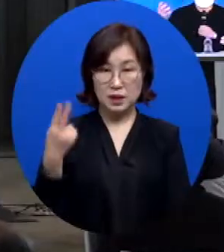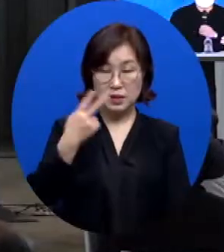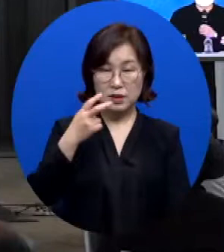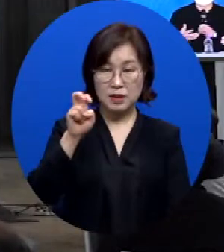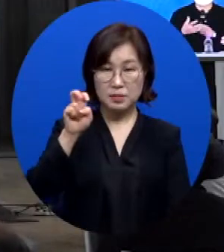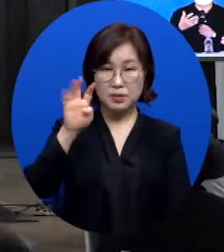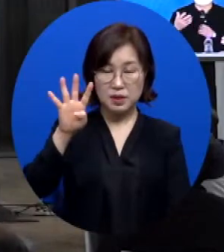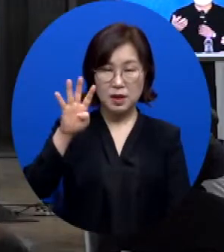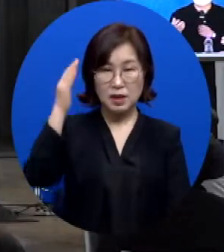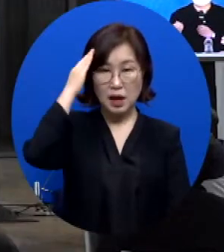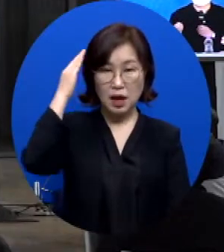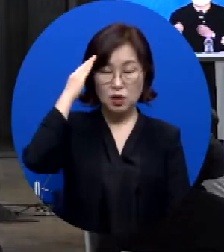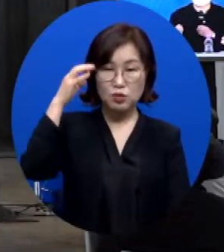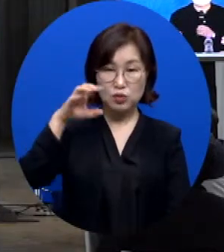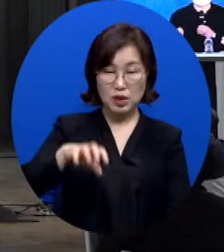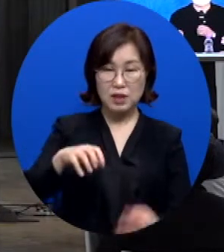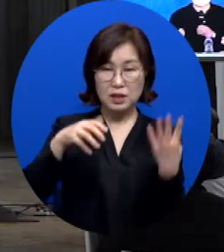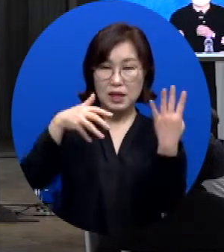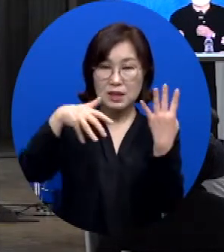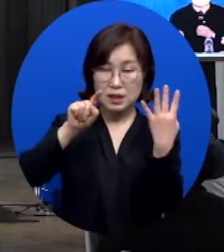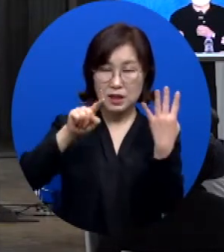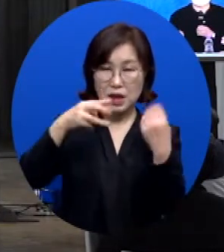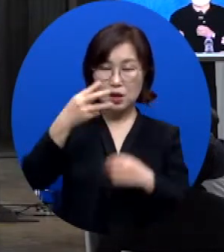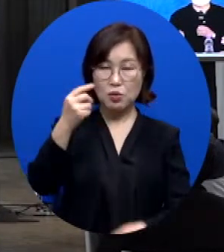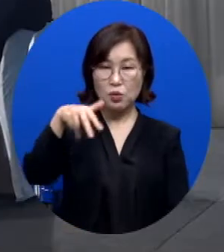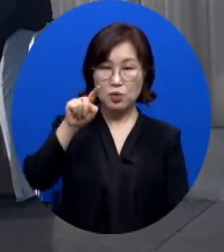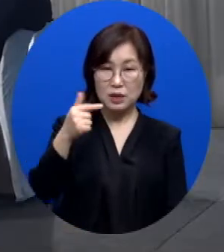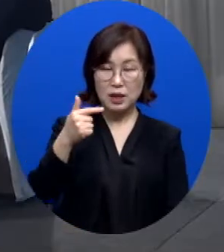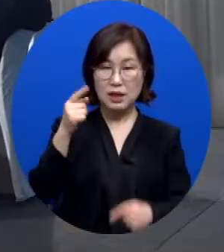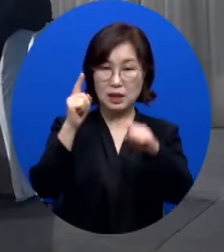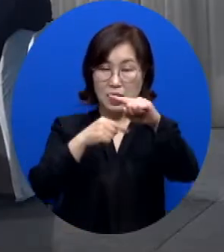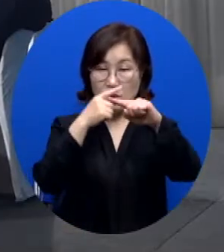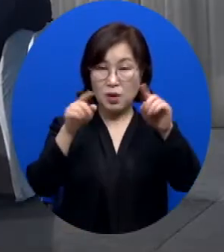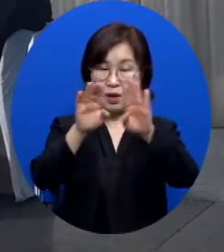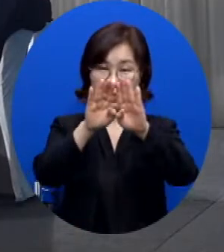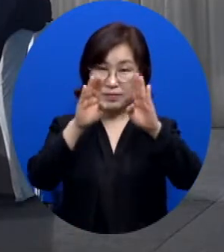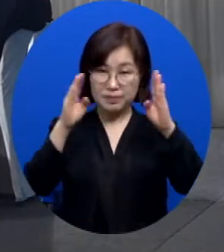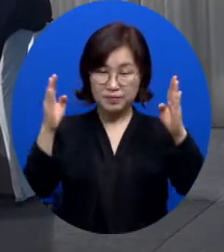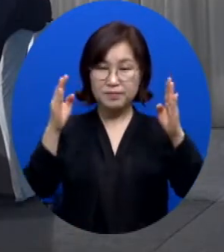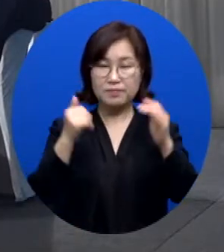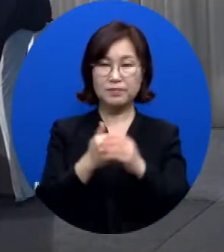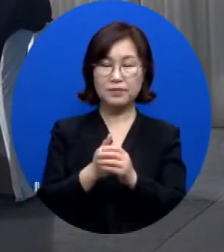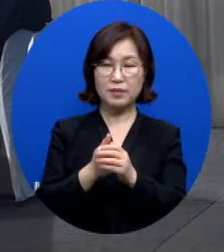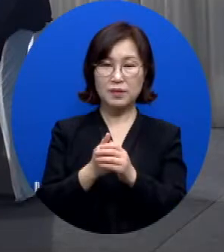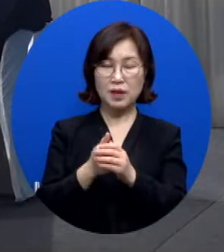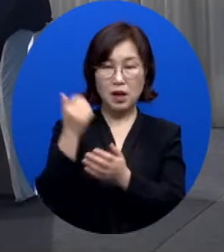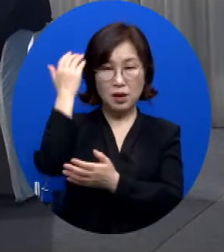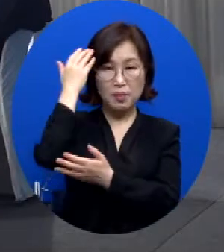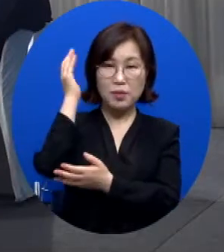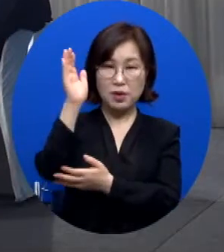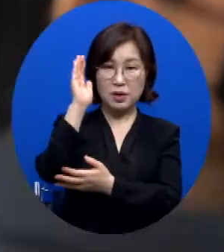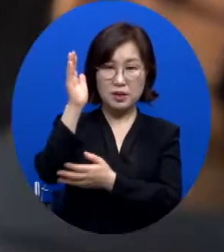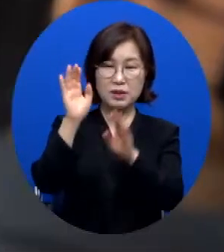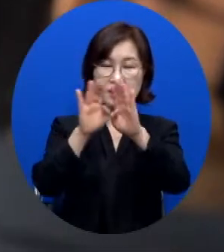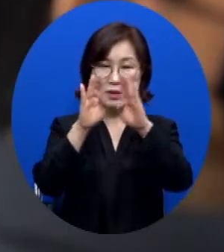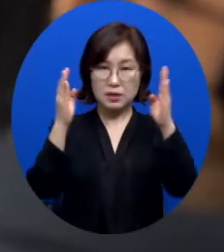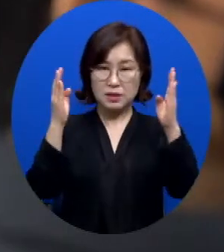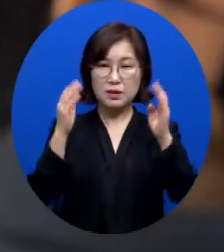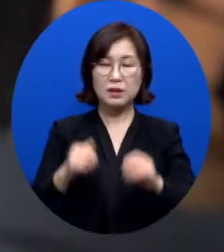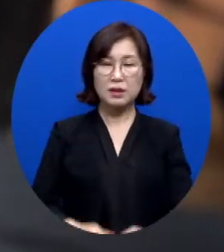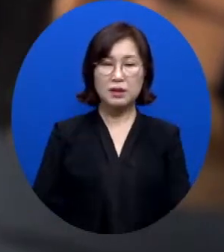2024년 한국에서 열릴 제4차 로잔대회를 앞두고 국내 목회자들에게 로잔운동을 알리기 위한 콘퍼런스가 열렸습니다.